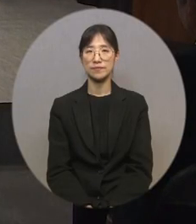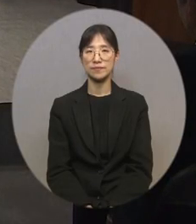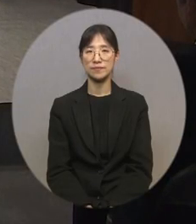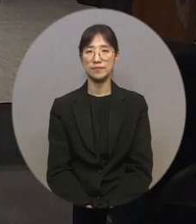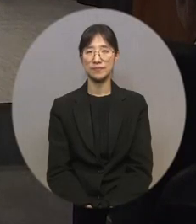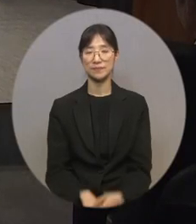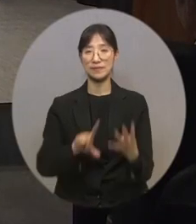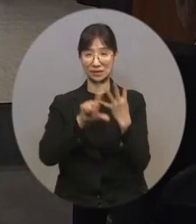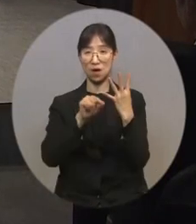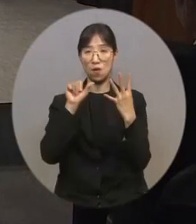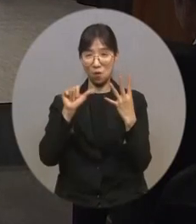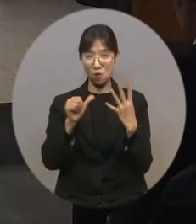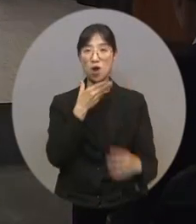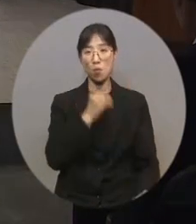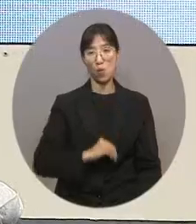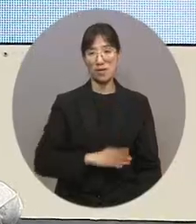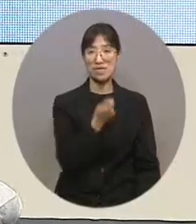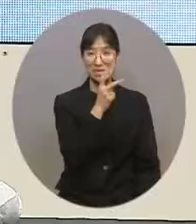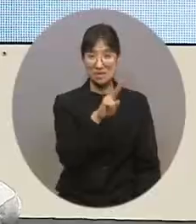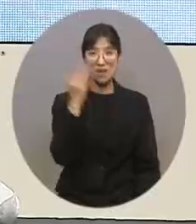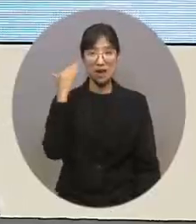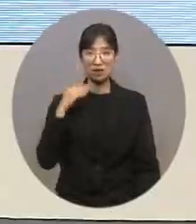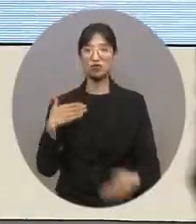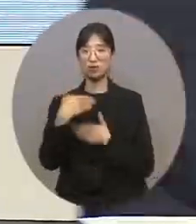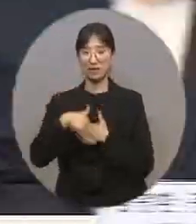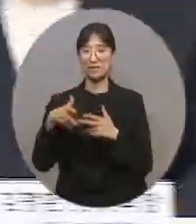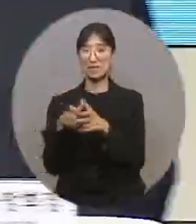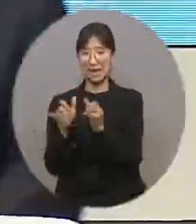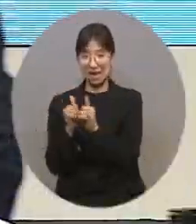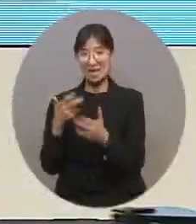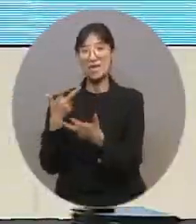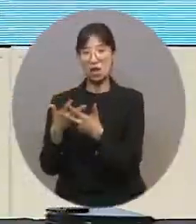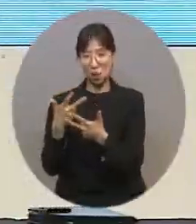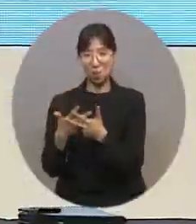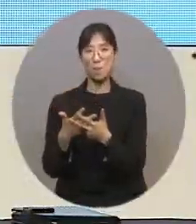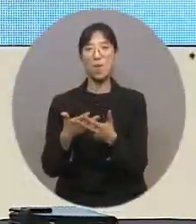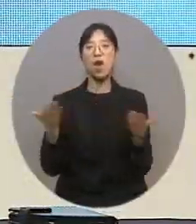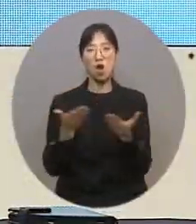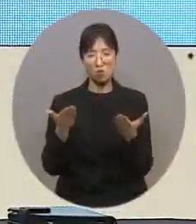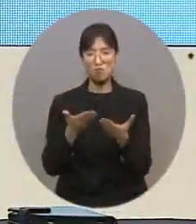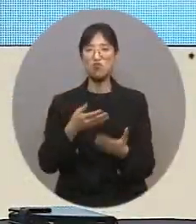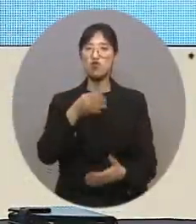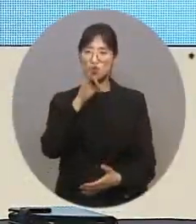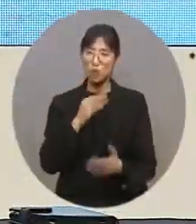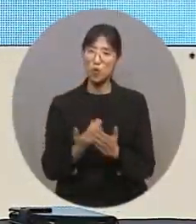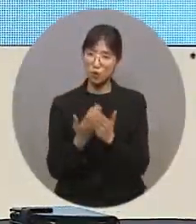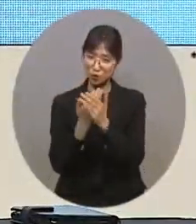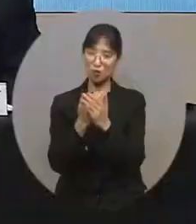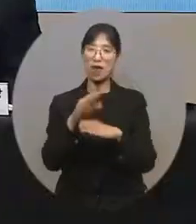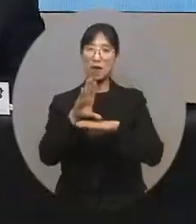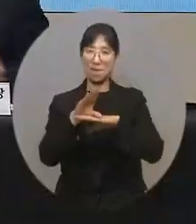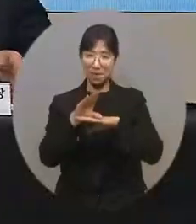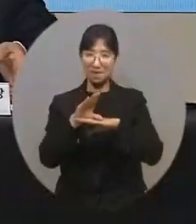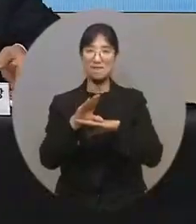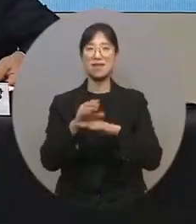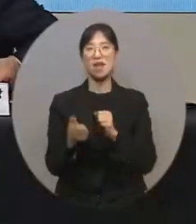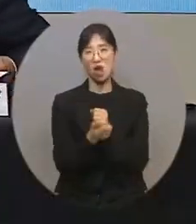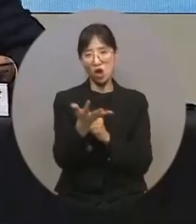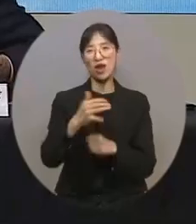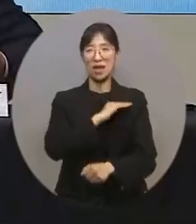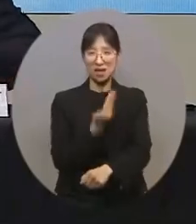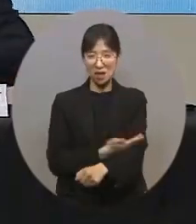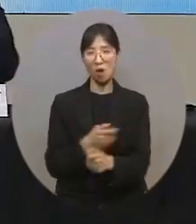지난 5일 WBC 복지TV와 한국지체장애인협회와의 업무 효율 증진과 매체 영향력 확대를 위한